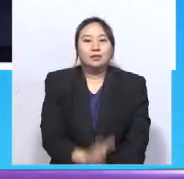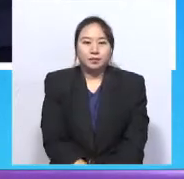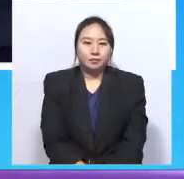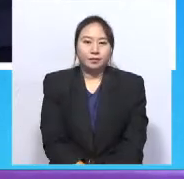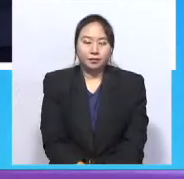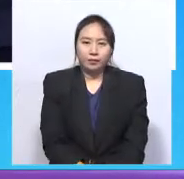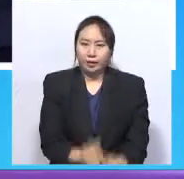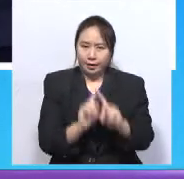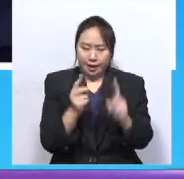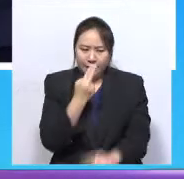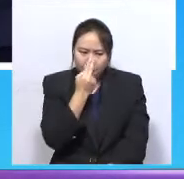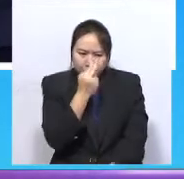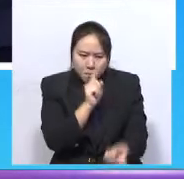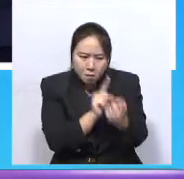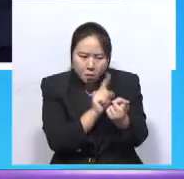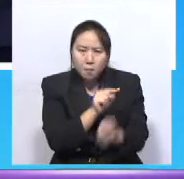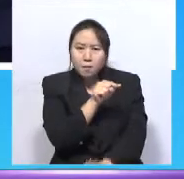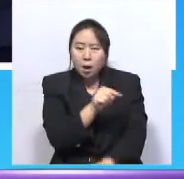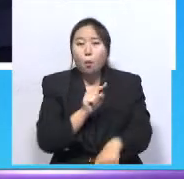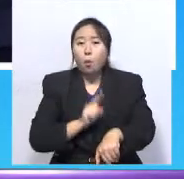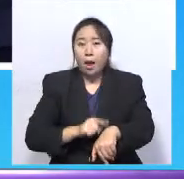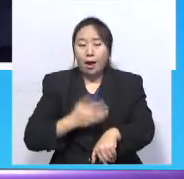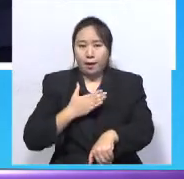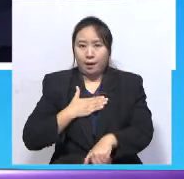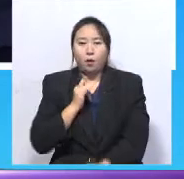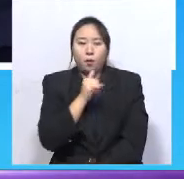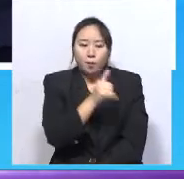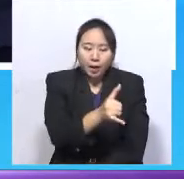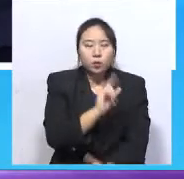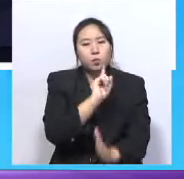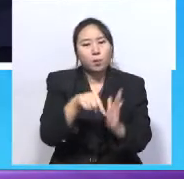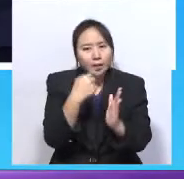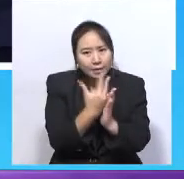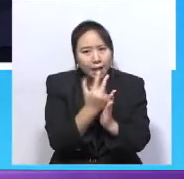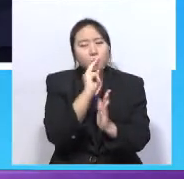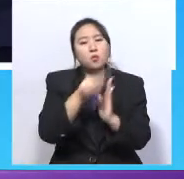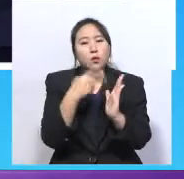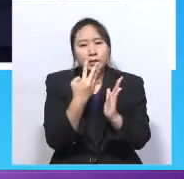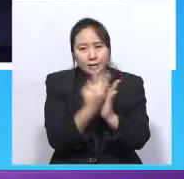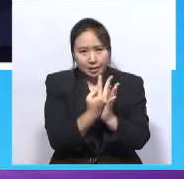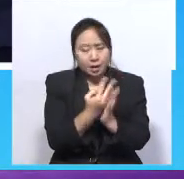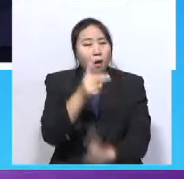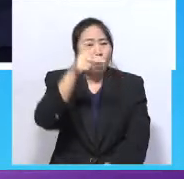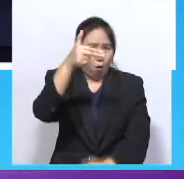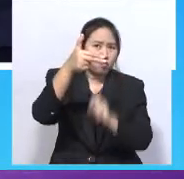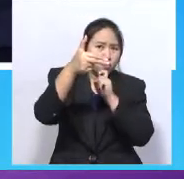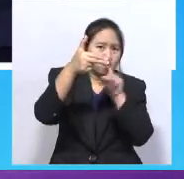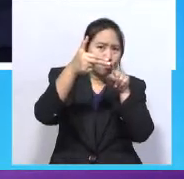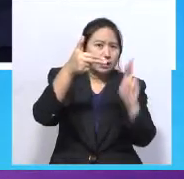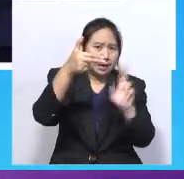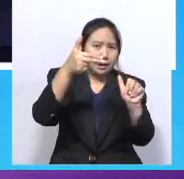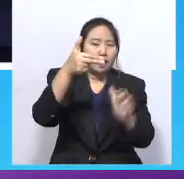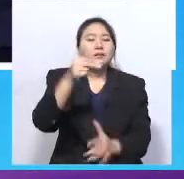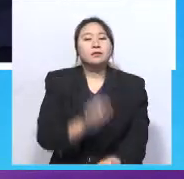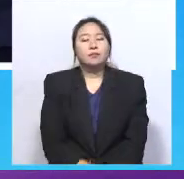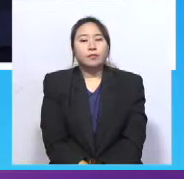ครับแต่ที่พบเห็นก็คือว่าในช่วงเวลาที่เราไปอยู่ประมาณ 3-4 ชั่วโมงเนี่ยก ็พบว่ากล้องก็ทำงานอยู่ครับผม อื